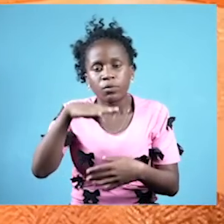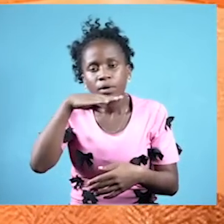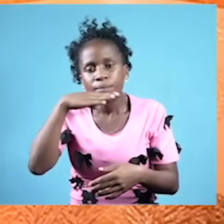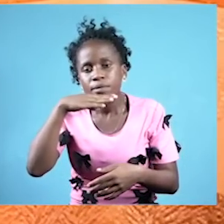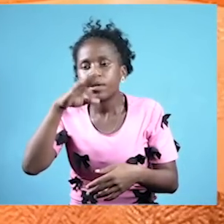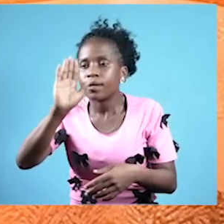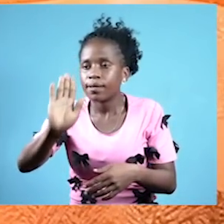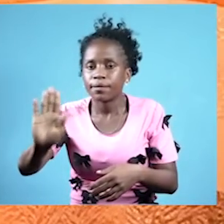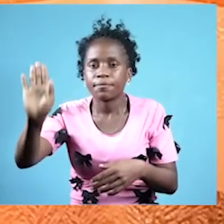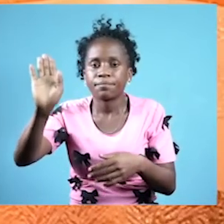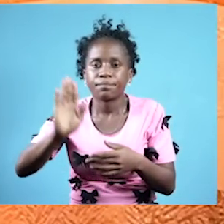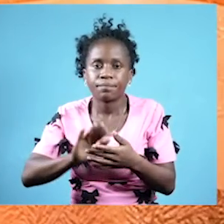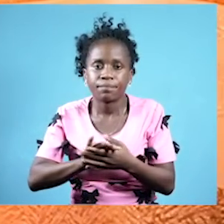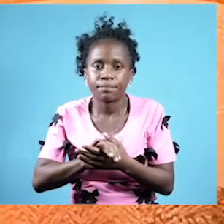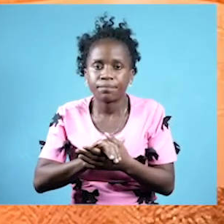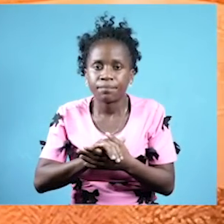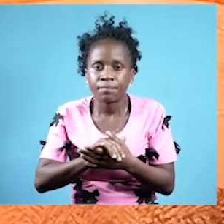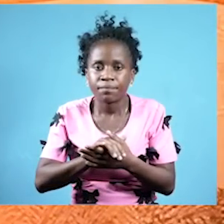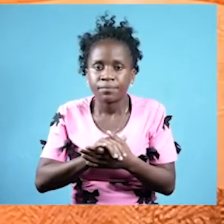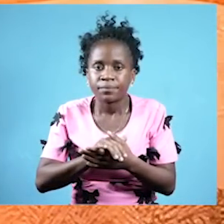wa kabila lake.